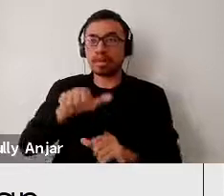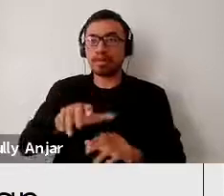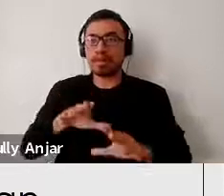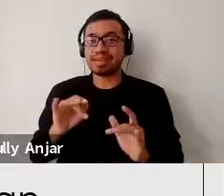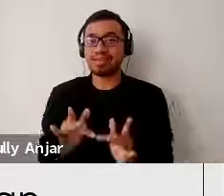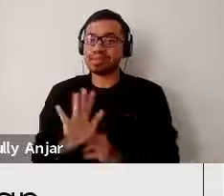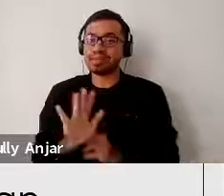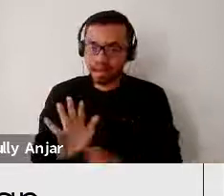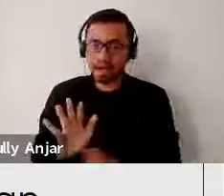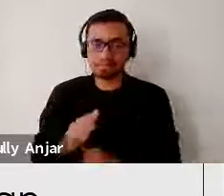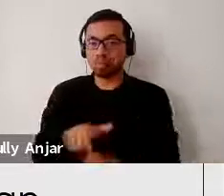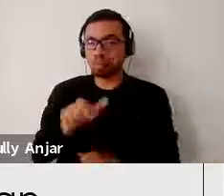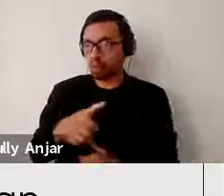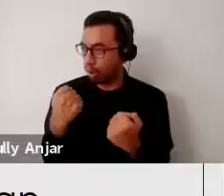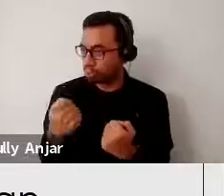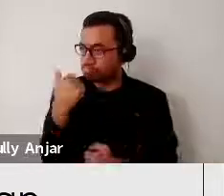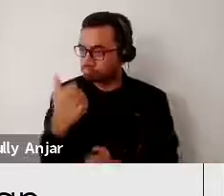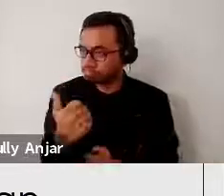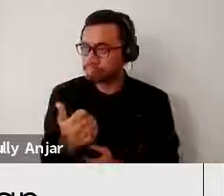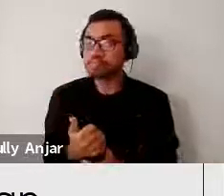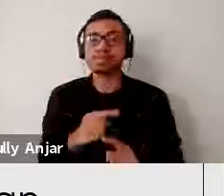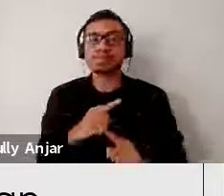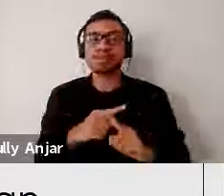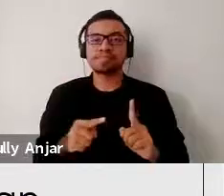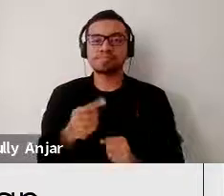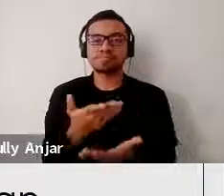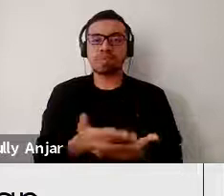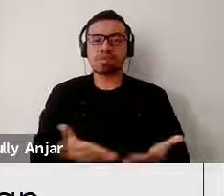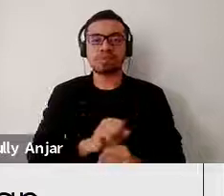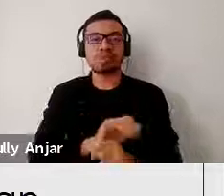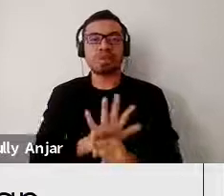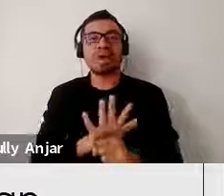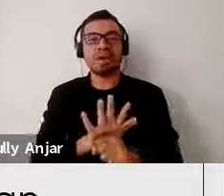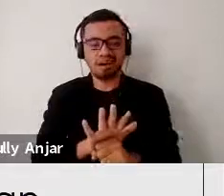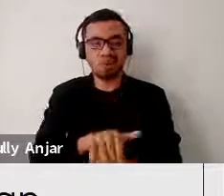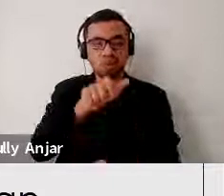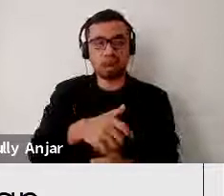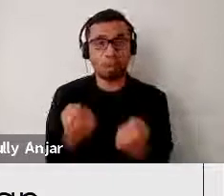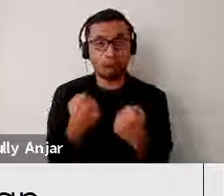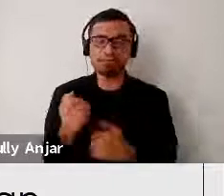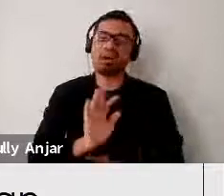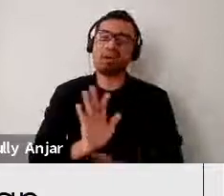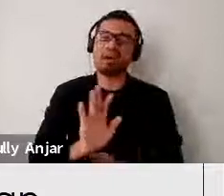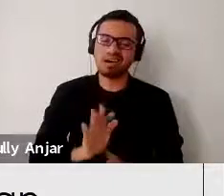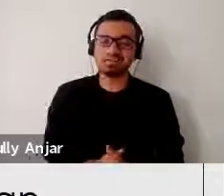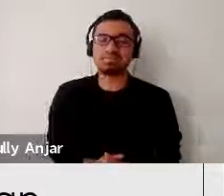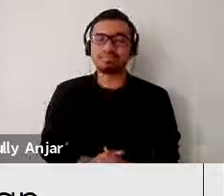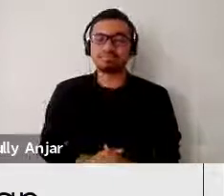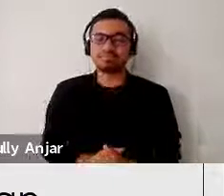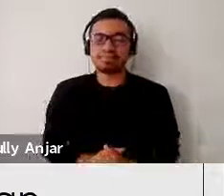Tetapi pada saat ada pandemi COVID, ya, mereka tidak mampu bertahan. Kemudian yang kedua,